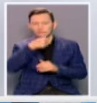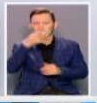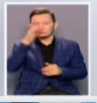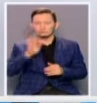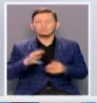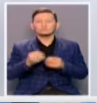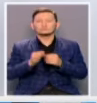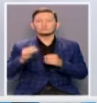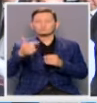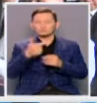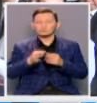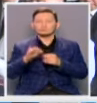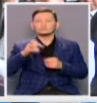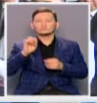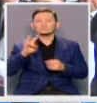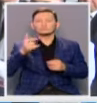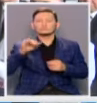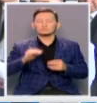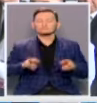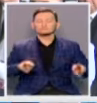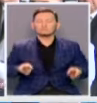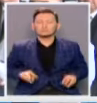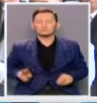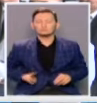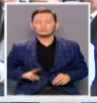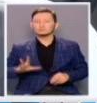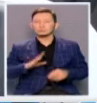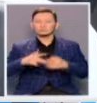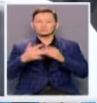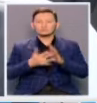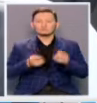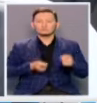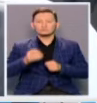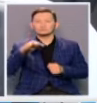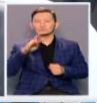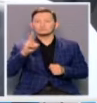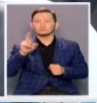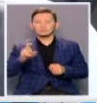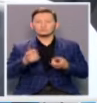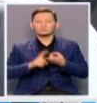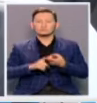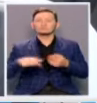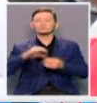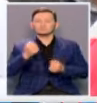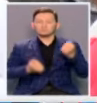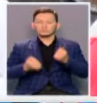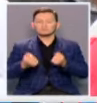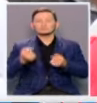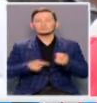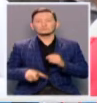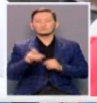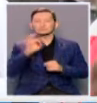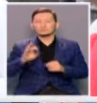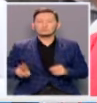Атырау, Маңғыстау облыстарында жеке компанияларды басқарды. Атырау қалалық әкімдігінде тұрғын үй коммуналдық шаруашылығы, жолаушылар көлігі және автомобиль